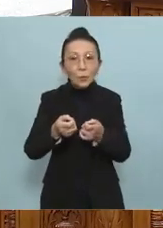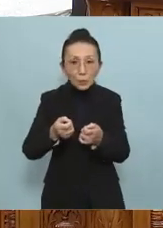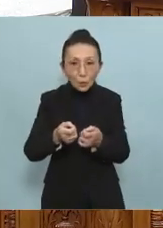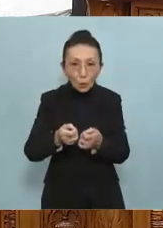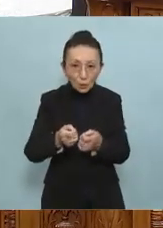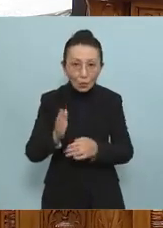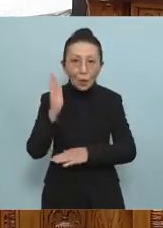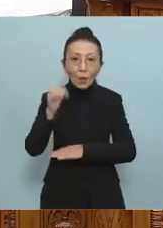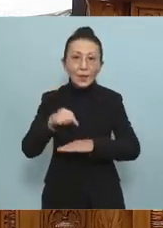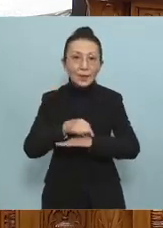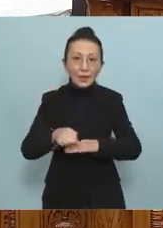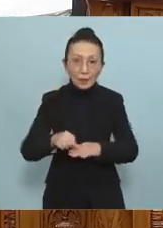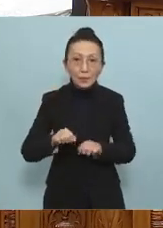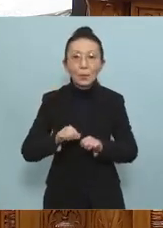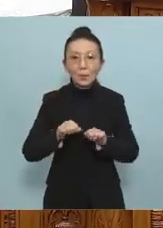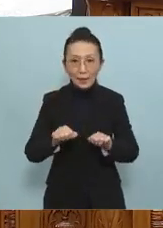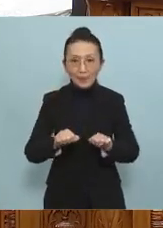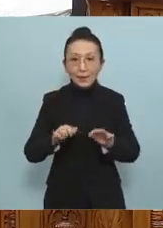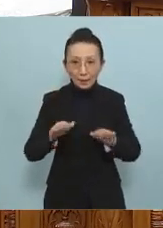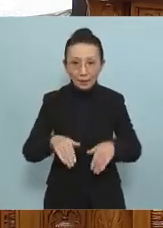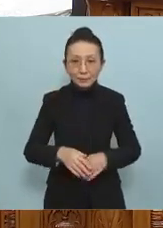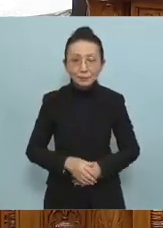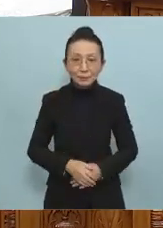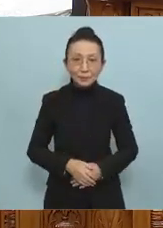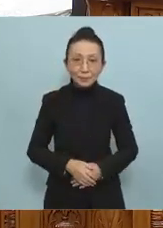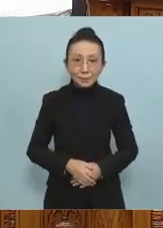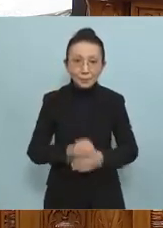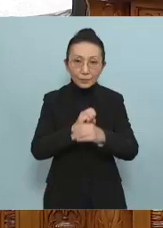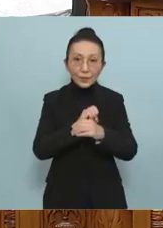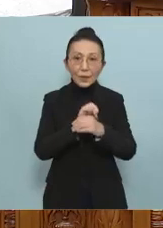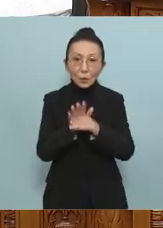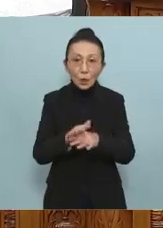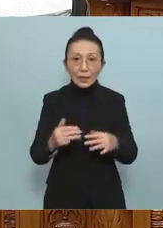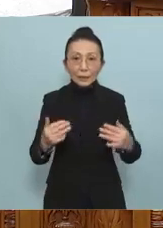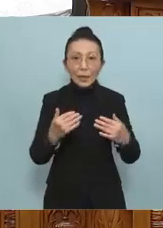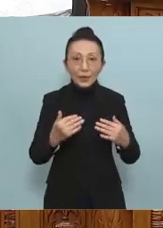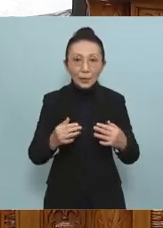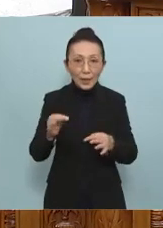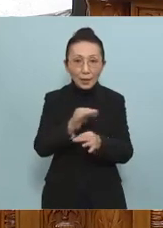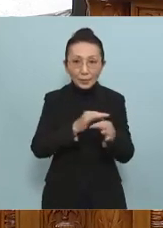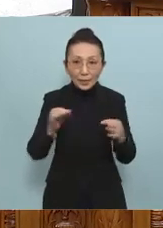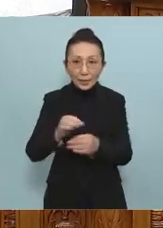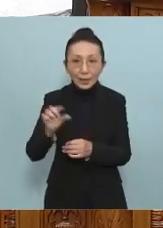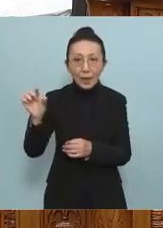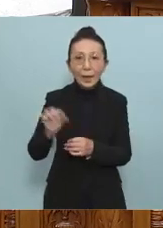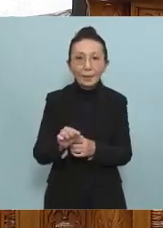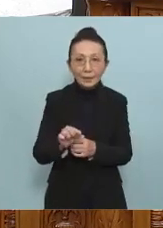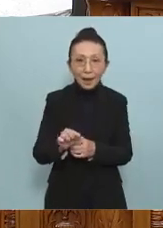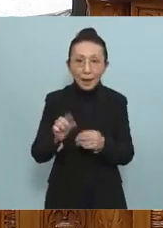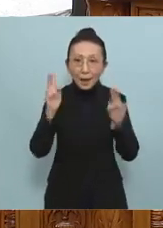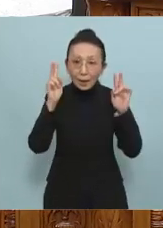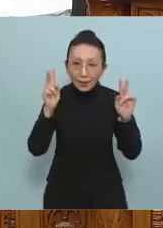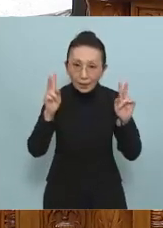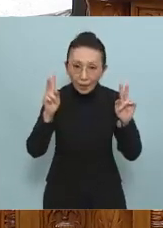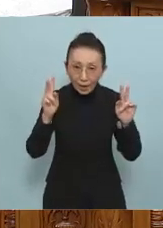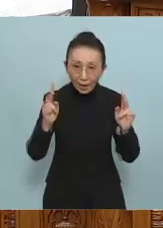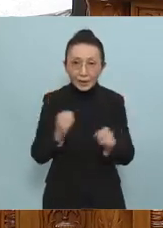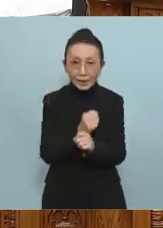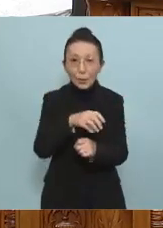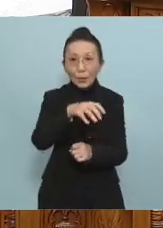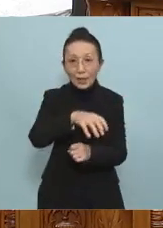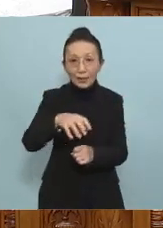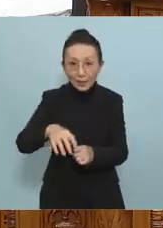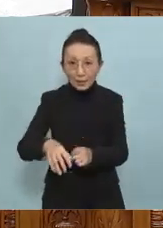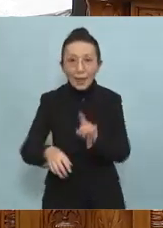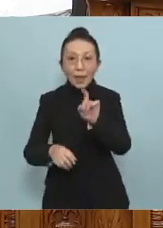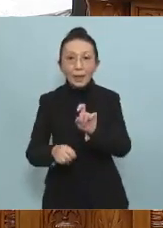まいりました。新型コロナの影響で売上が減少した事業者に対して、11月